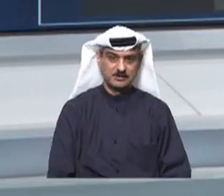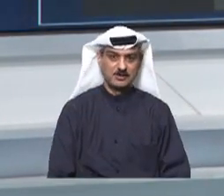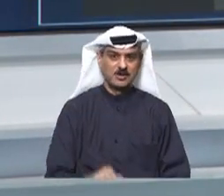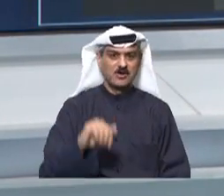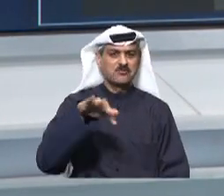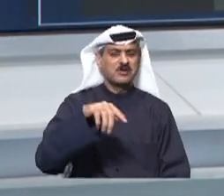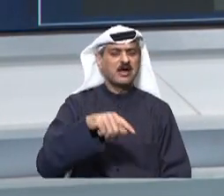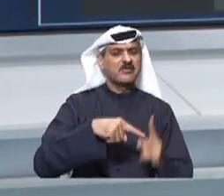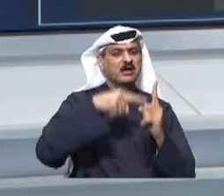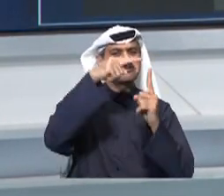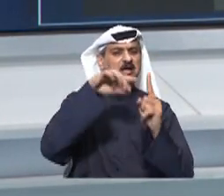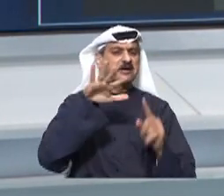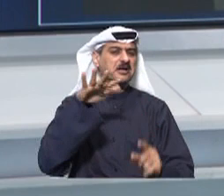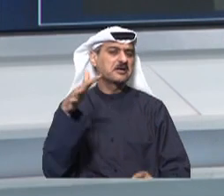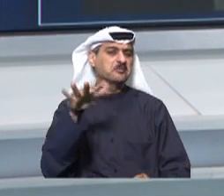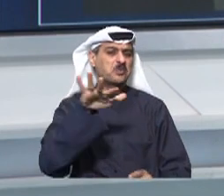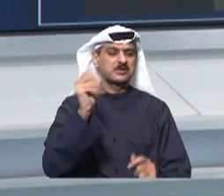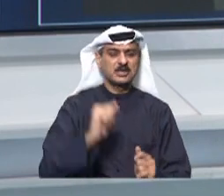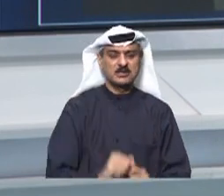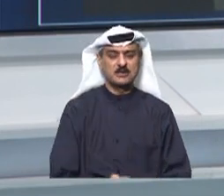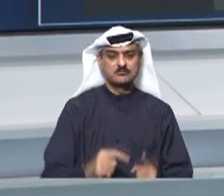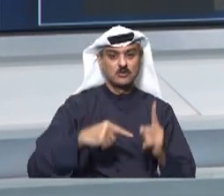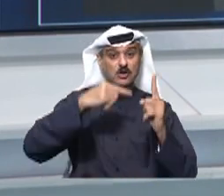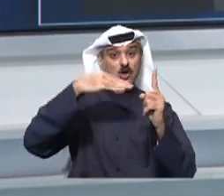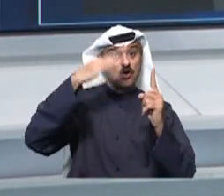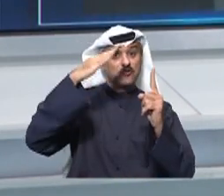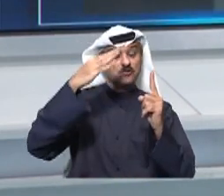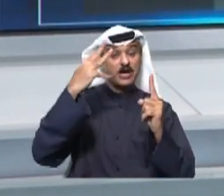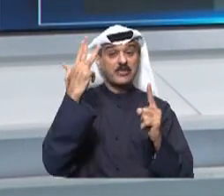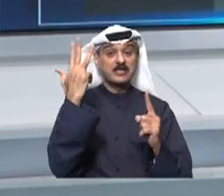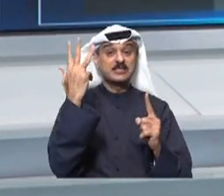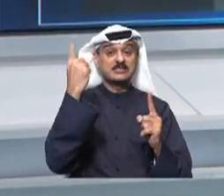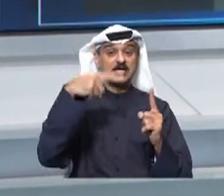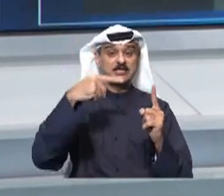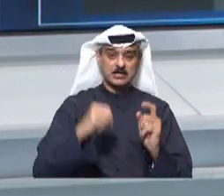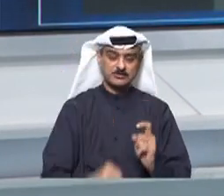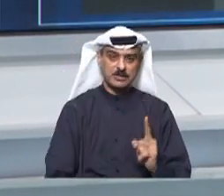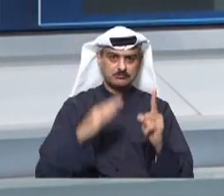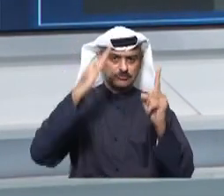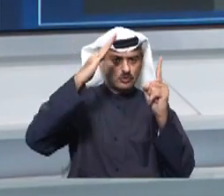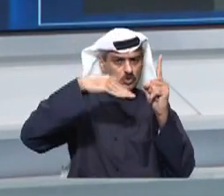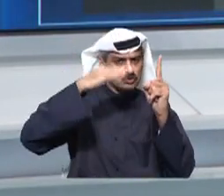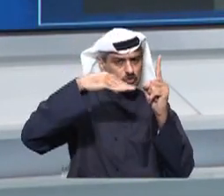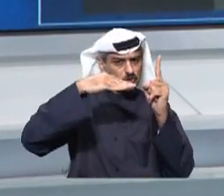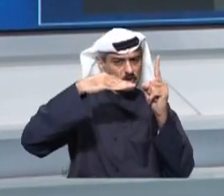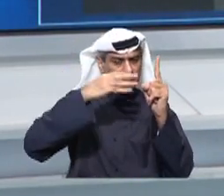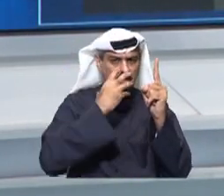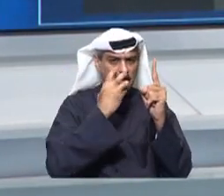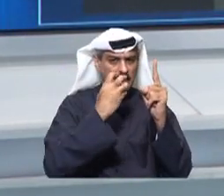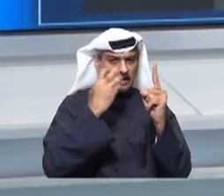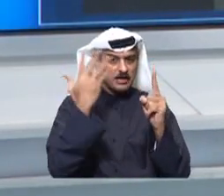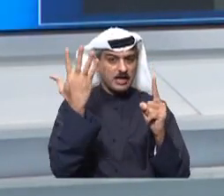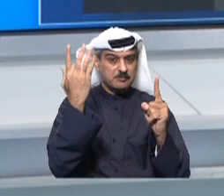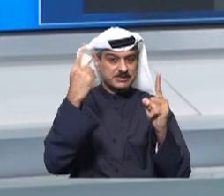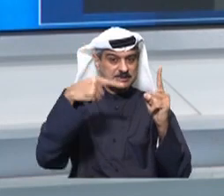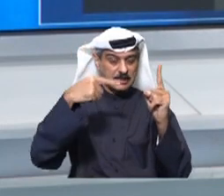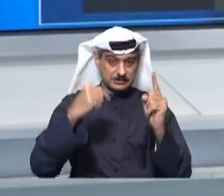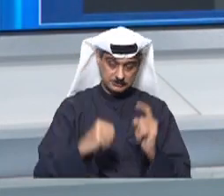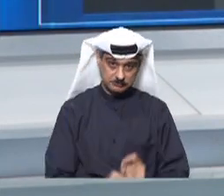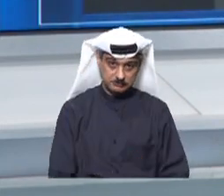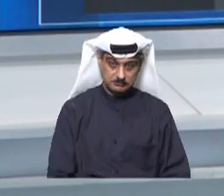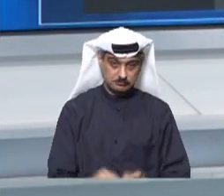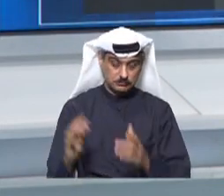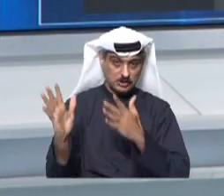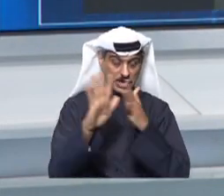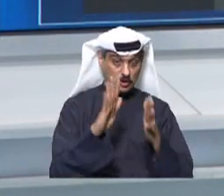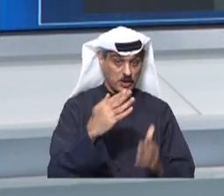معتدلة خلال فترة النهار، قد تصل العظمى إلى 19 درجة مئوية، أما الصغرى المتوقعة 15 درجة مئوية، هواء شمالي